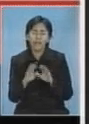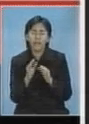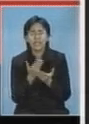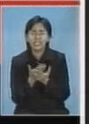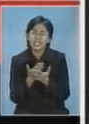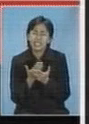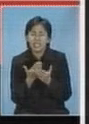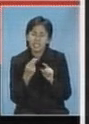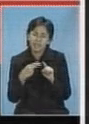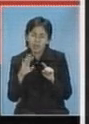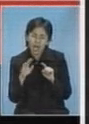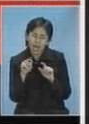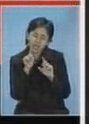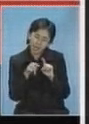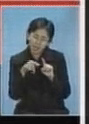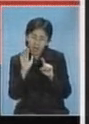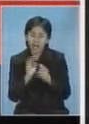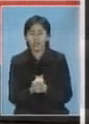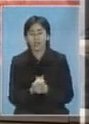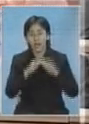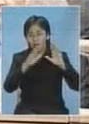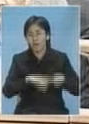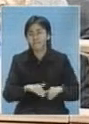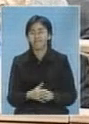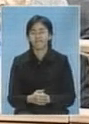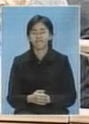ครับบางรายแค่หลักพันเท่านั้นแหละครับเอาลงนะครับ